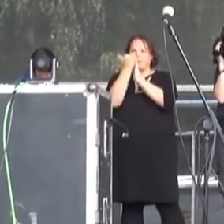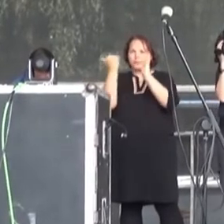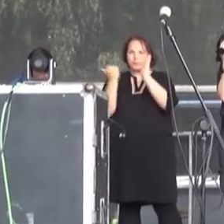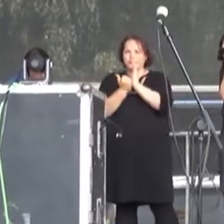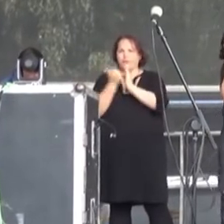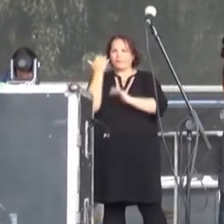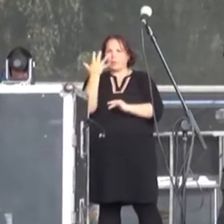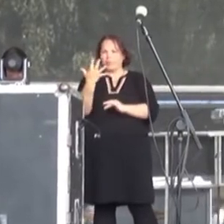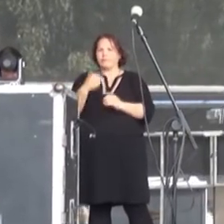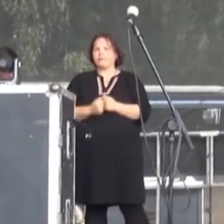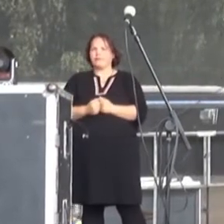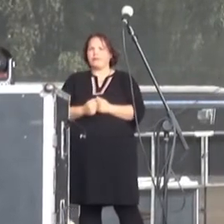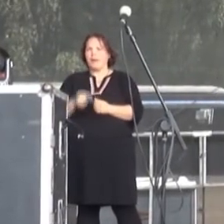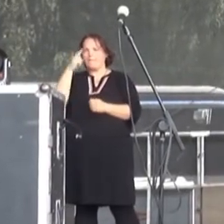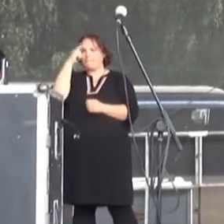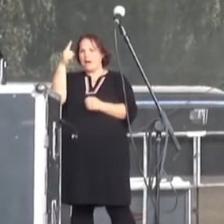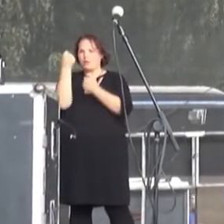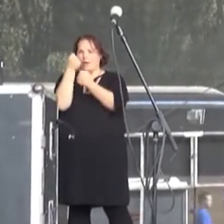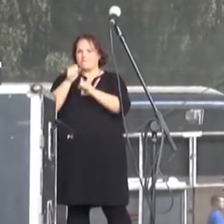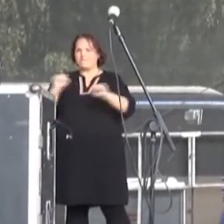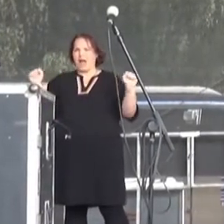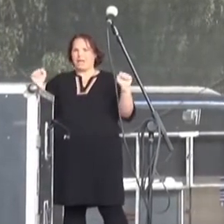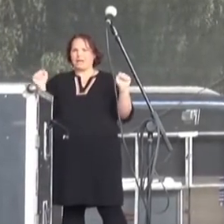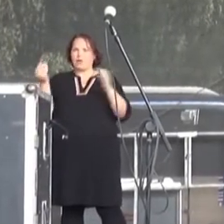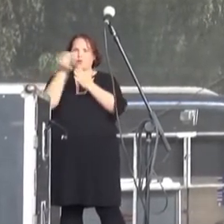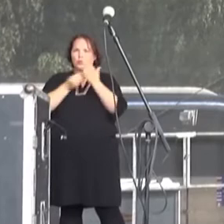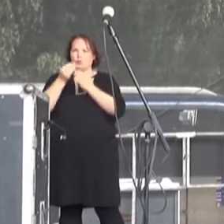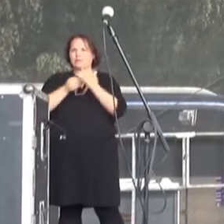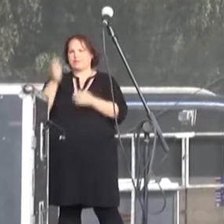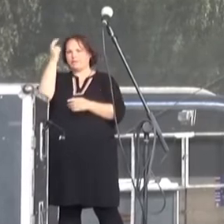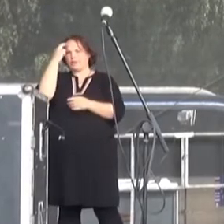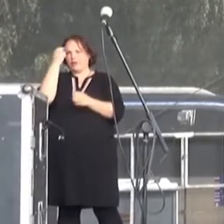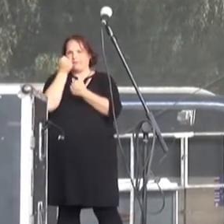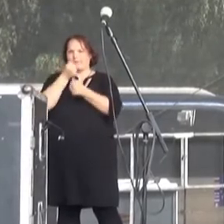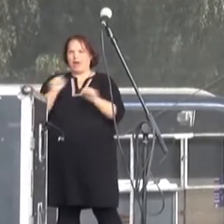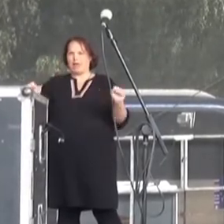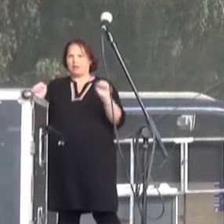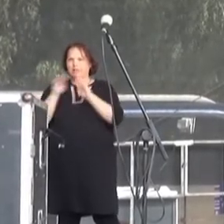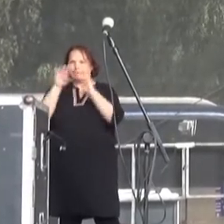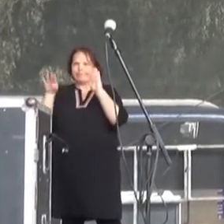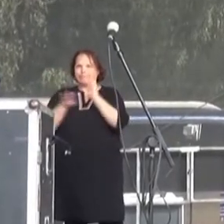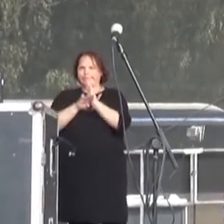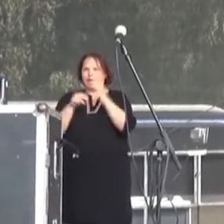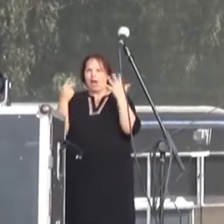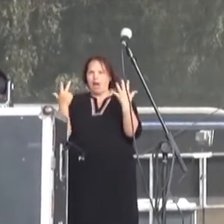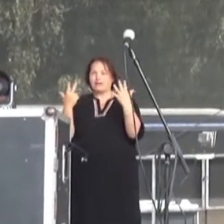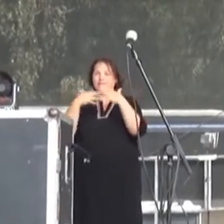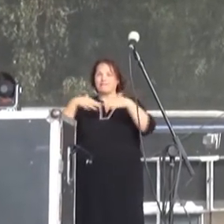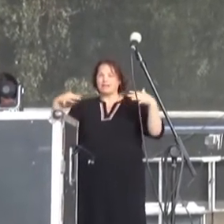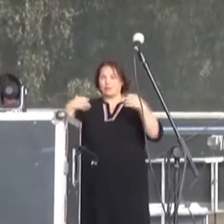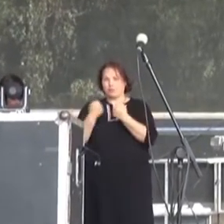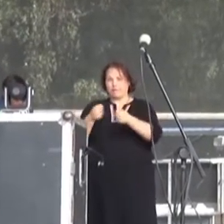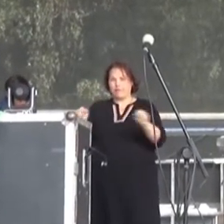5 Freiheit der Meinung, Kunst und Wissenschaft. Artikel 8